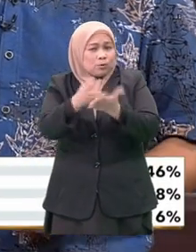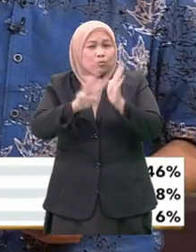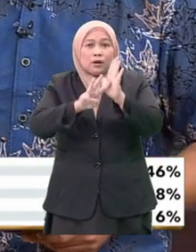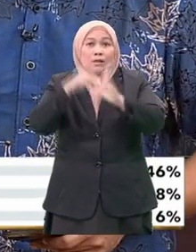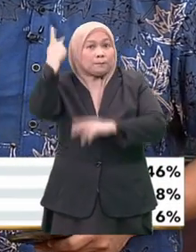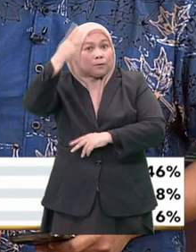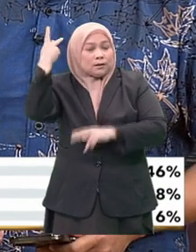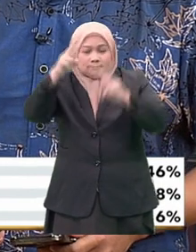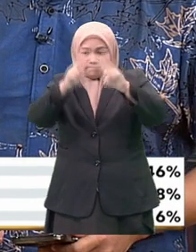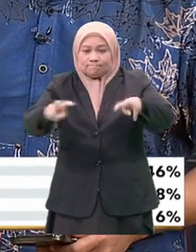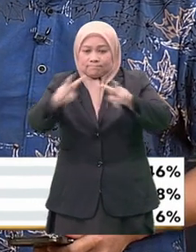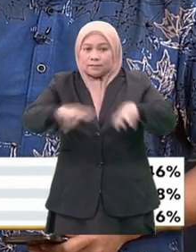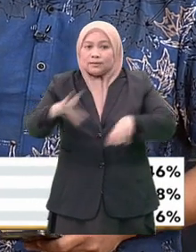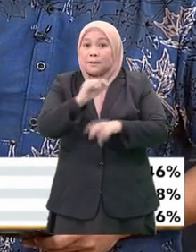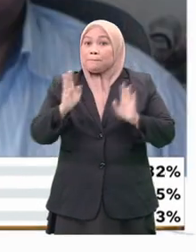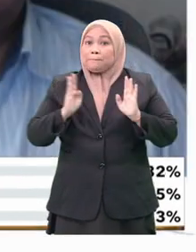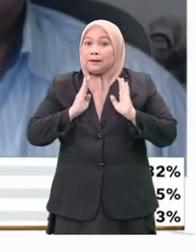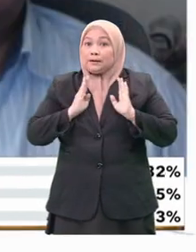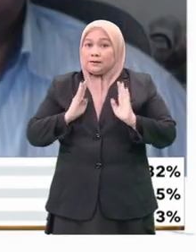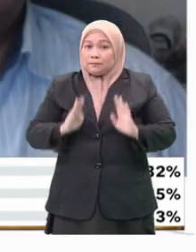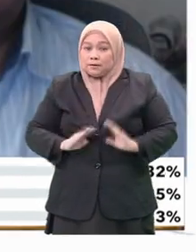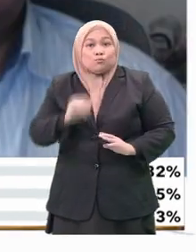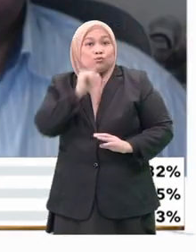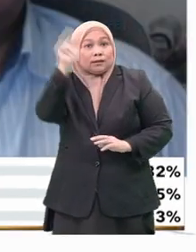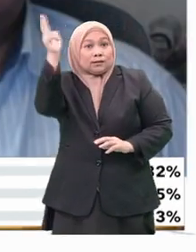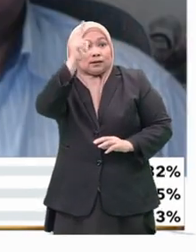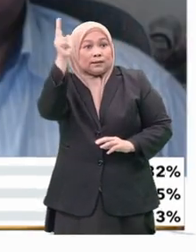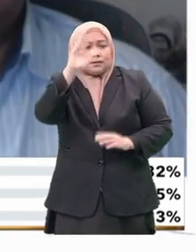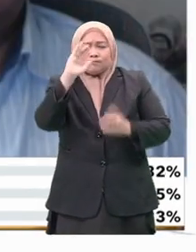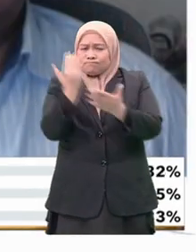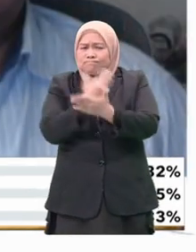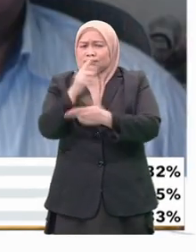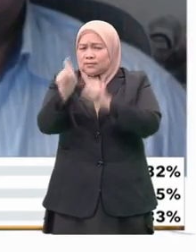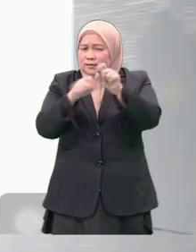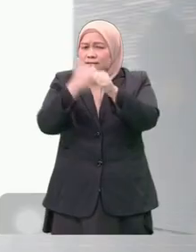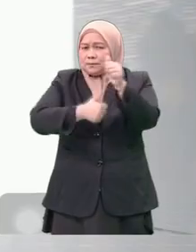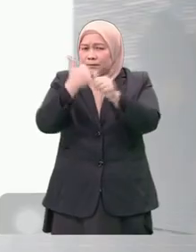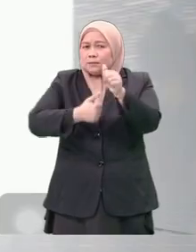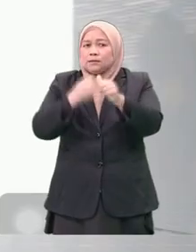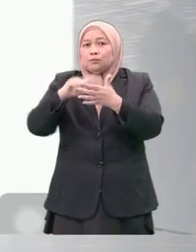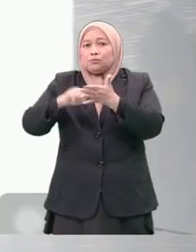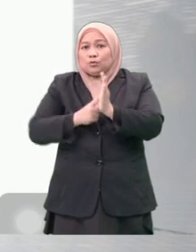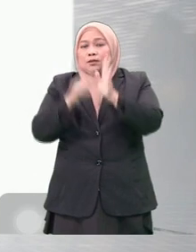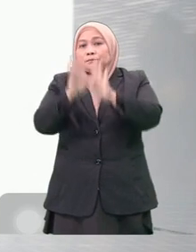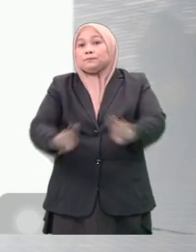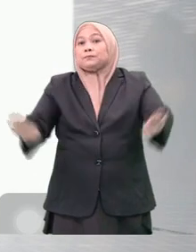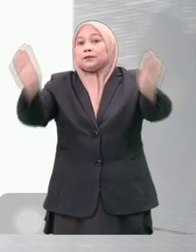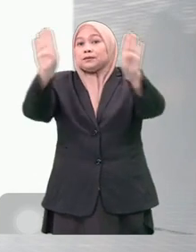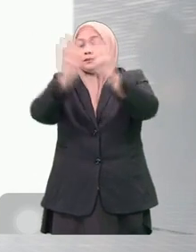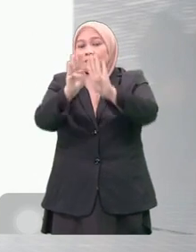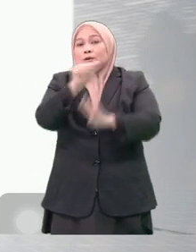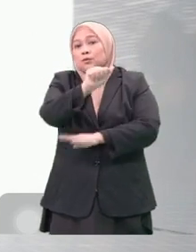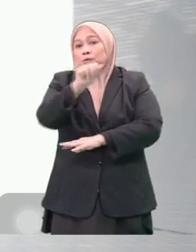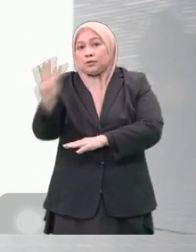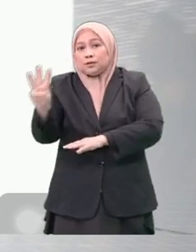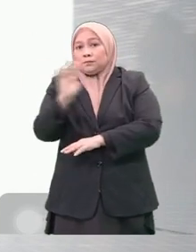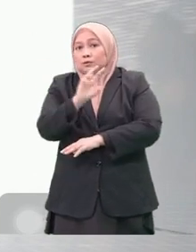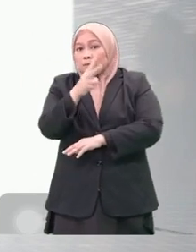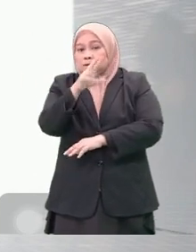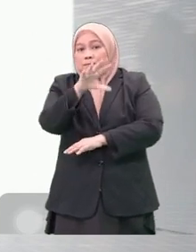menganalisis dan badan-badan bukan kerajaan seorang baru akan kami kemukakan pada jam 12 tengah malam dan